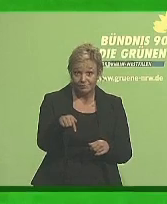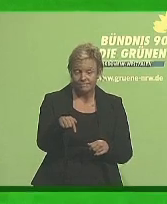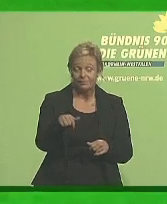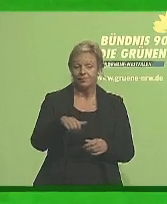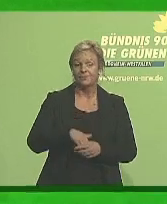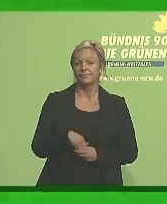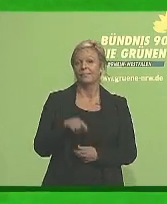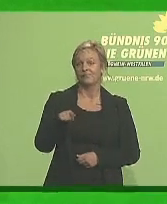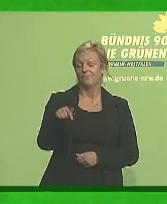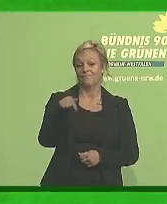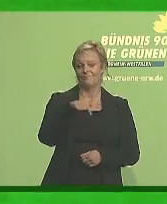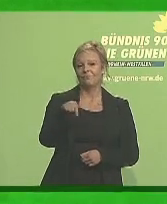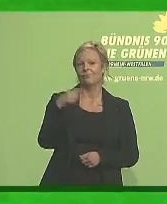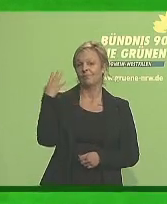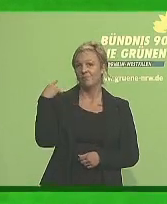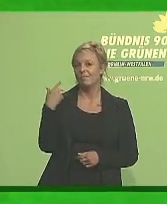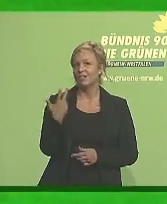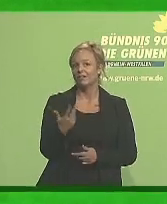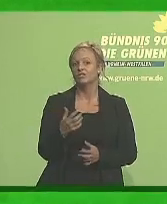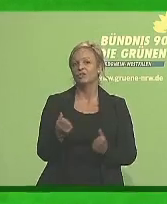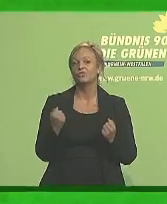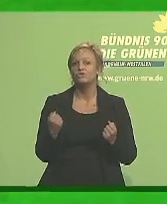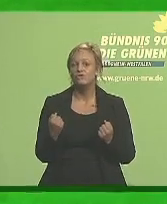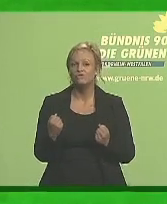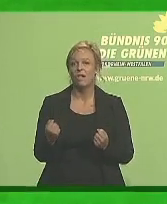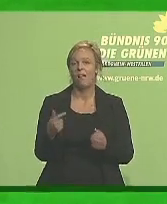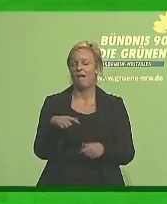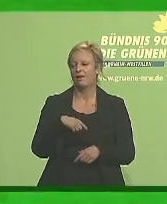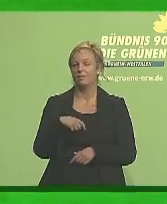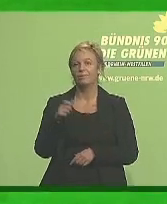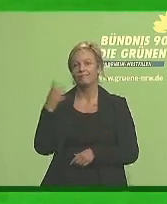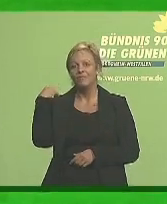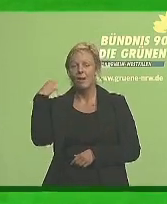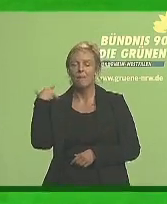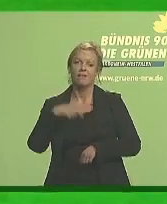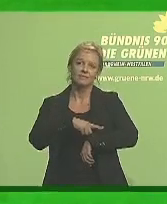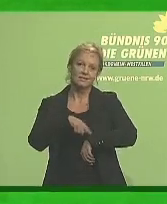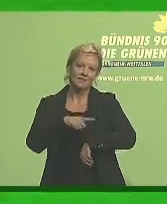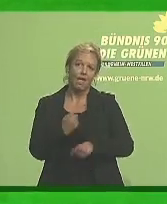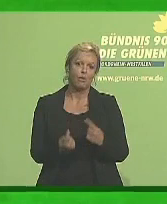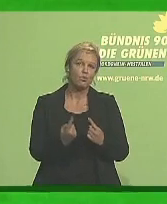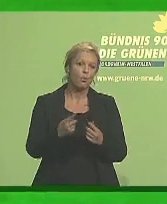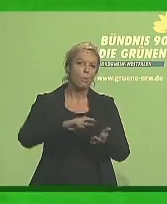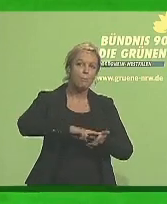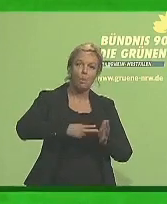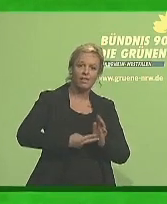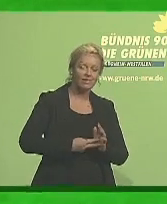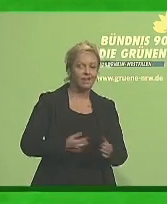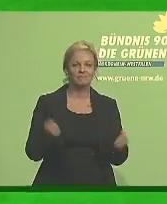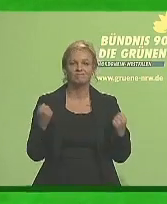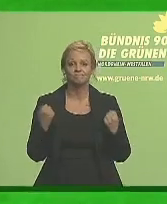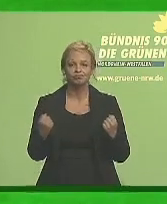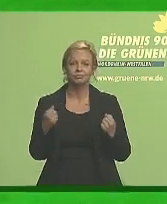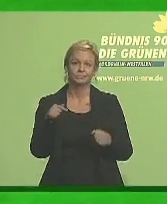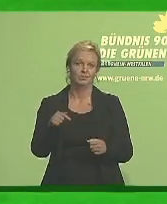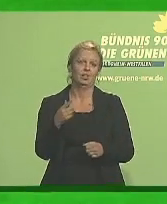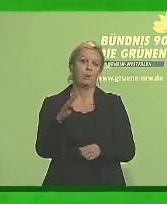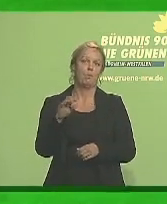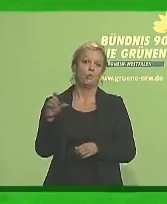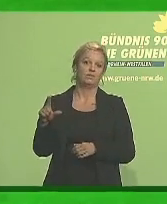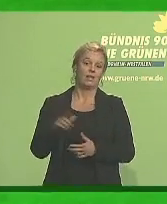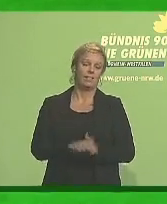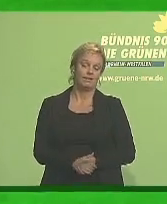tatsächlich aus diesen starken und einflussreichen Zeiten grüner Politik in Brüssel. Und deswegen